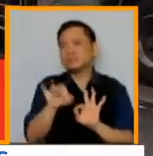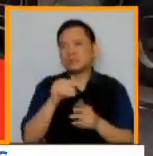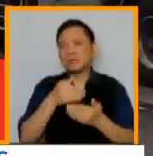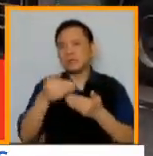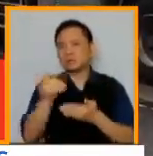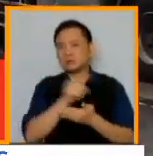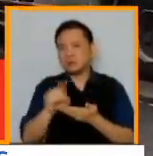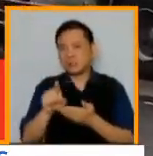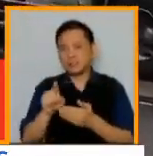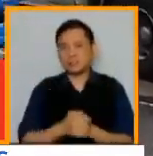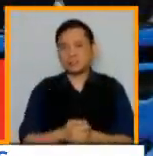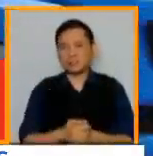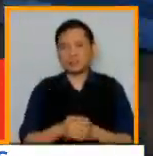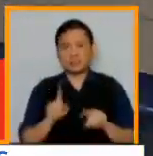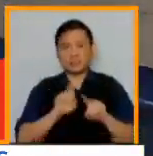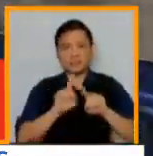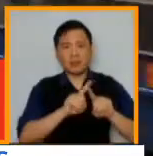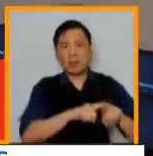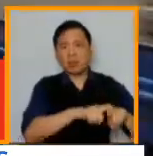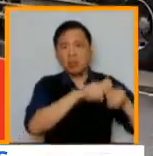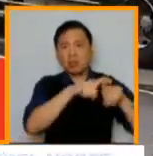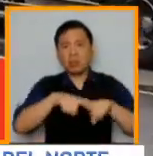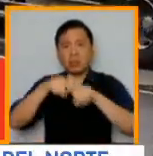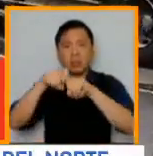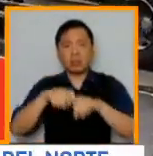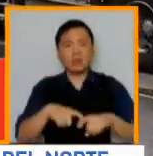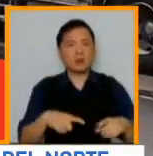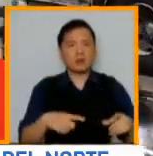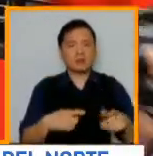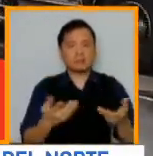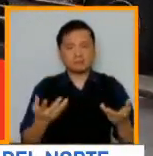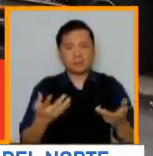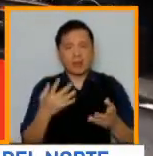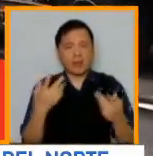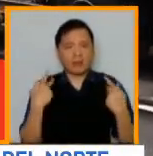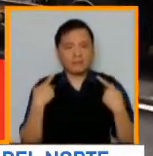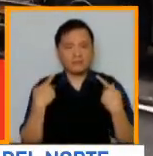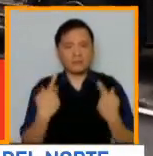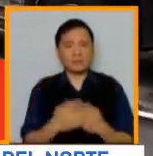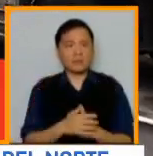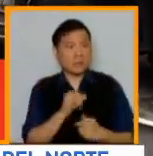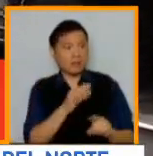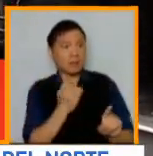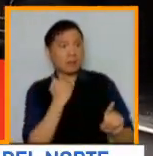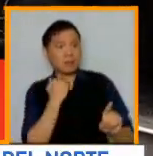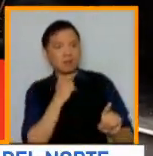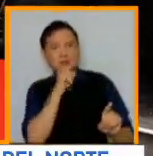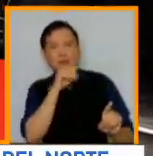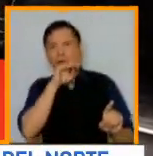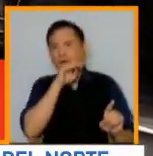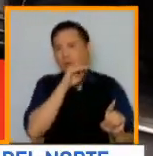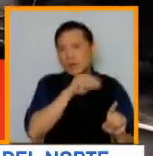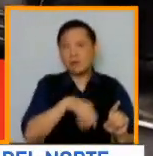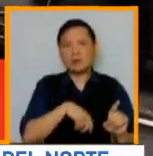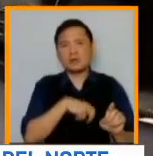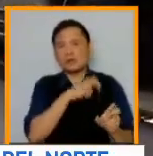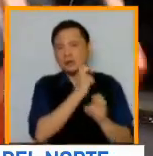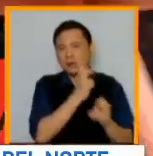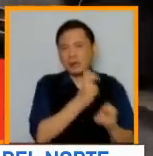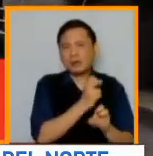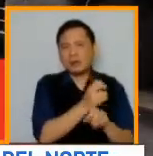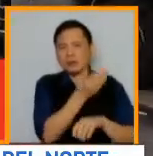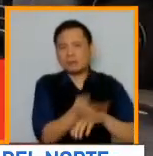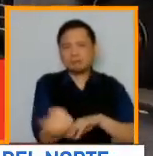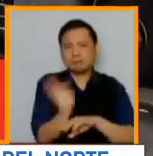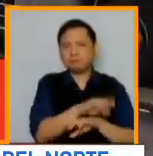suspension, mahirap na po na doon kayo mas-transit sa mga puerto po na yan. That would be for your